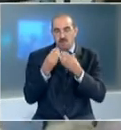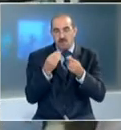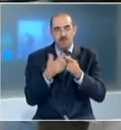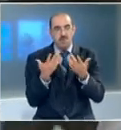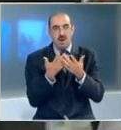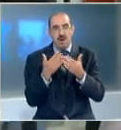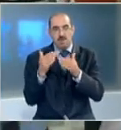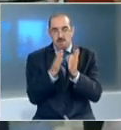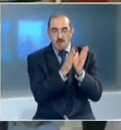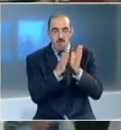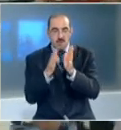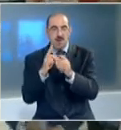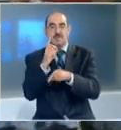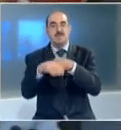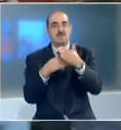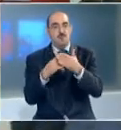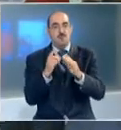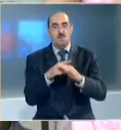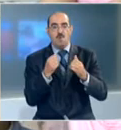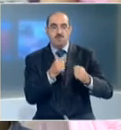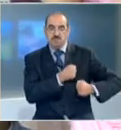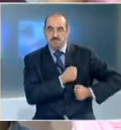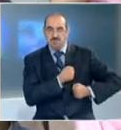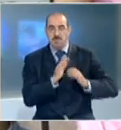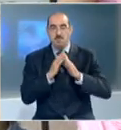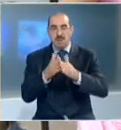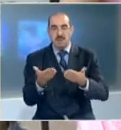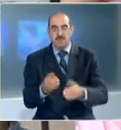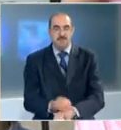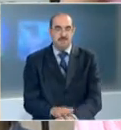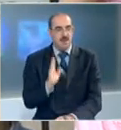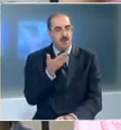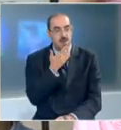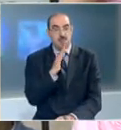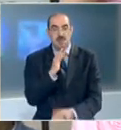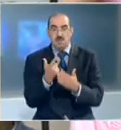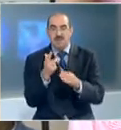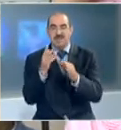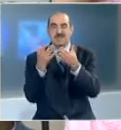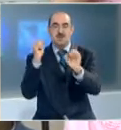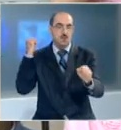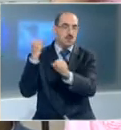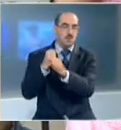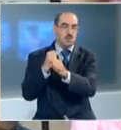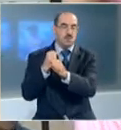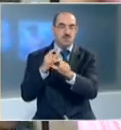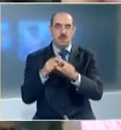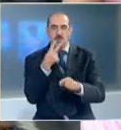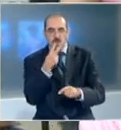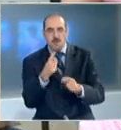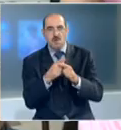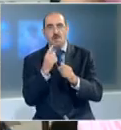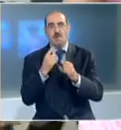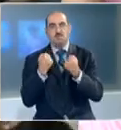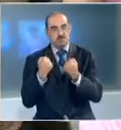وتطور وحدات وقوات البحرية الجزائرية، والحمد لله هذه 10 سنين التالية شفنا فيها باللي